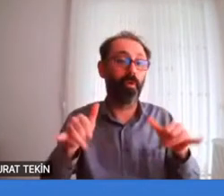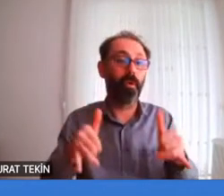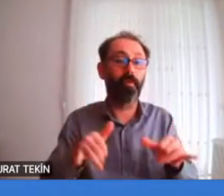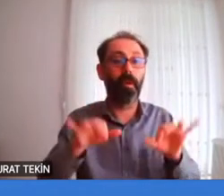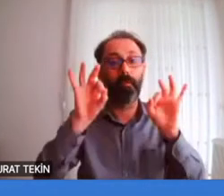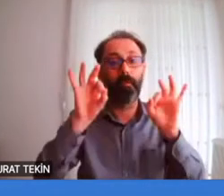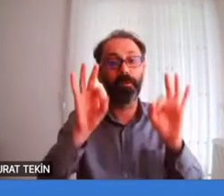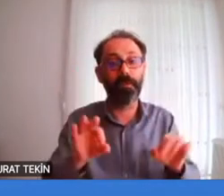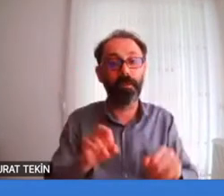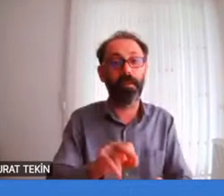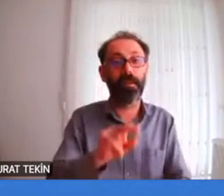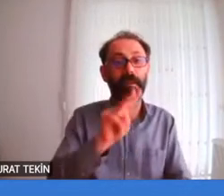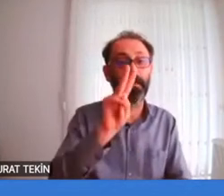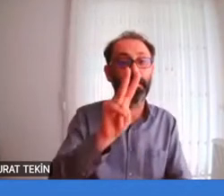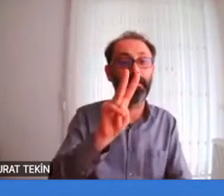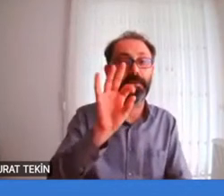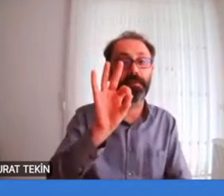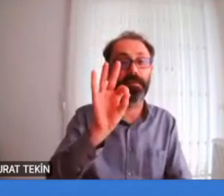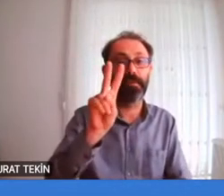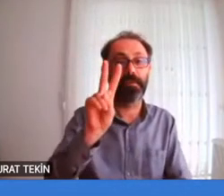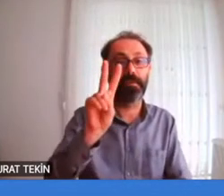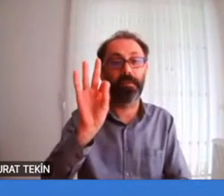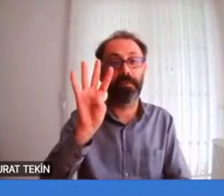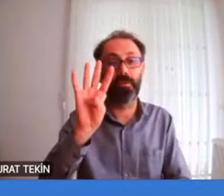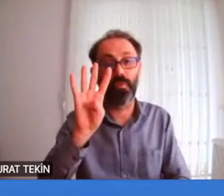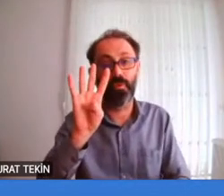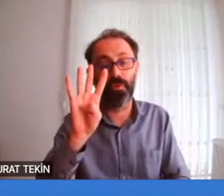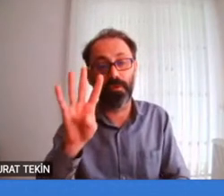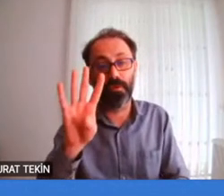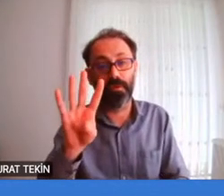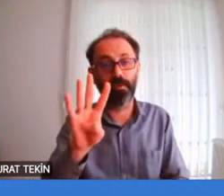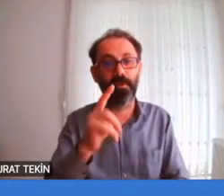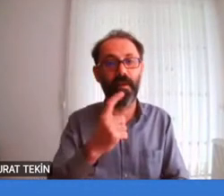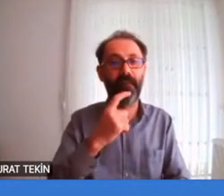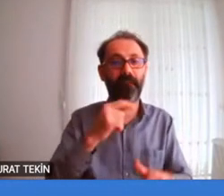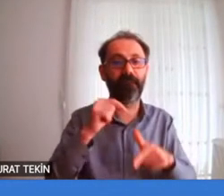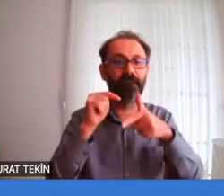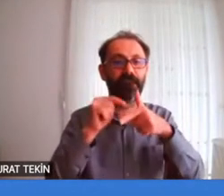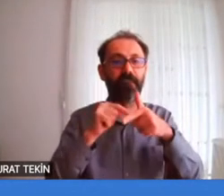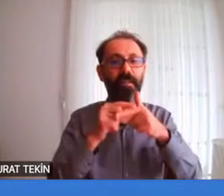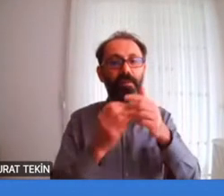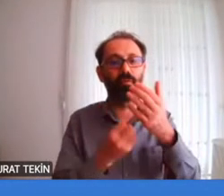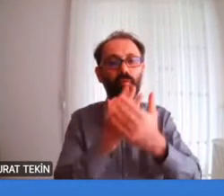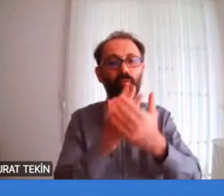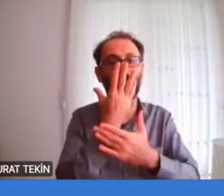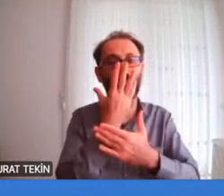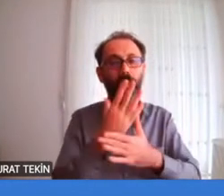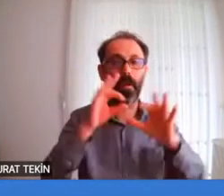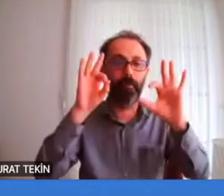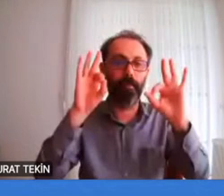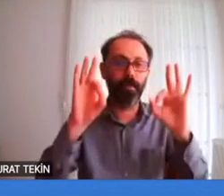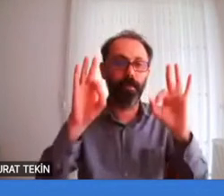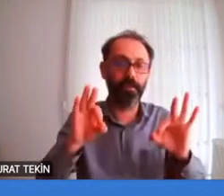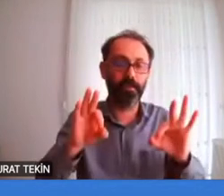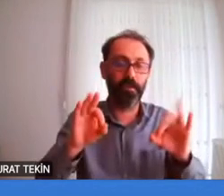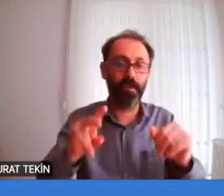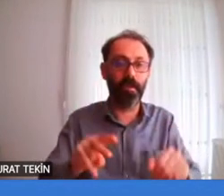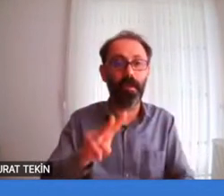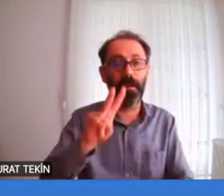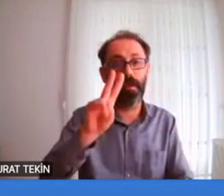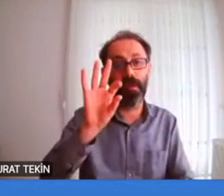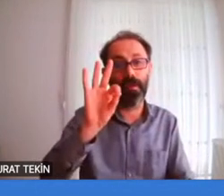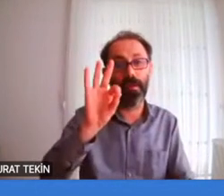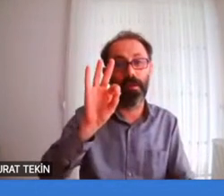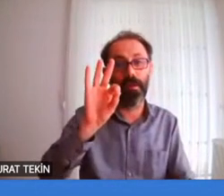kurulması, 2004 yılından itibaren federasyonların özelleşmesi ve ardından müsabık hale getirilmesiyle